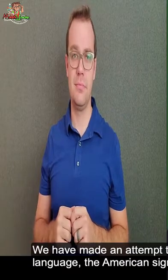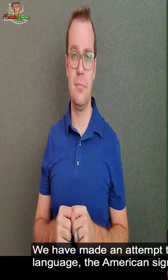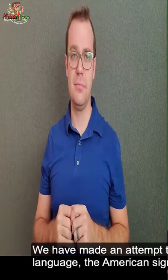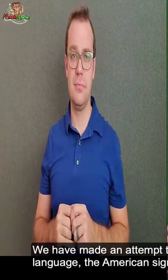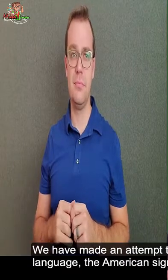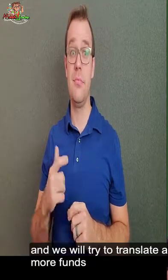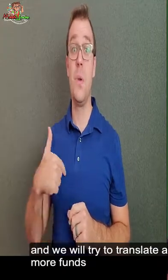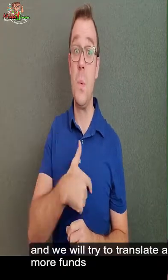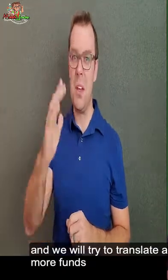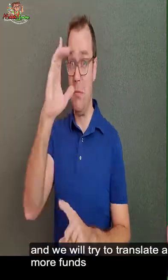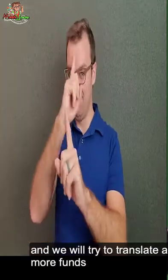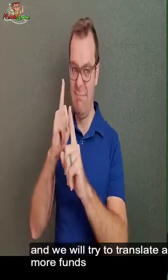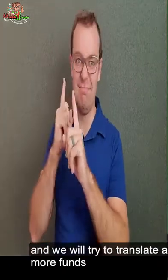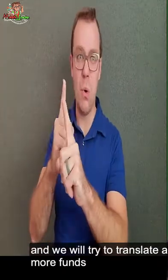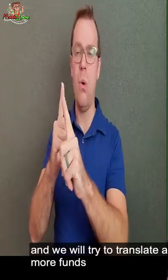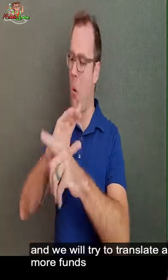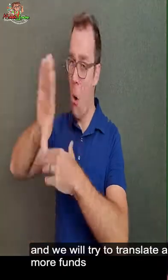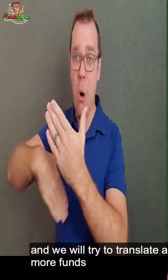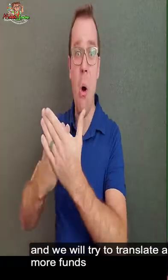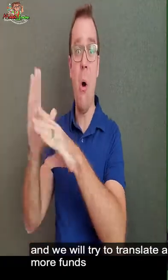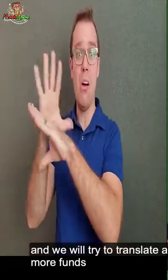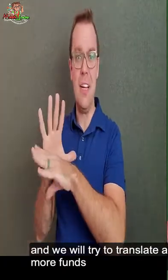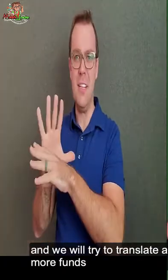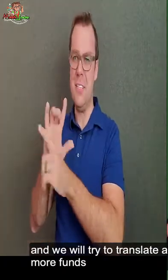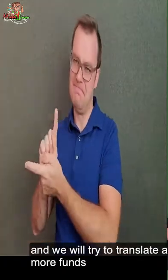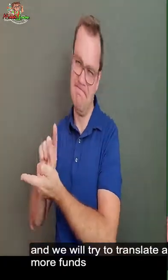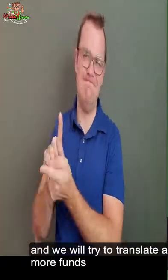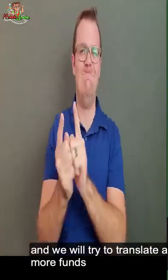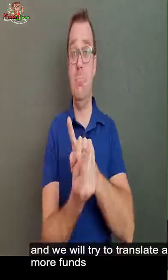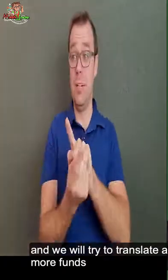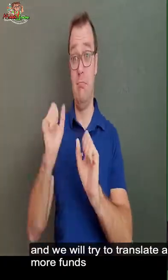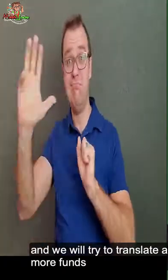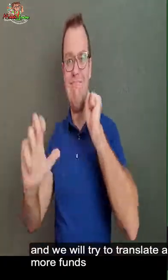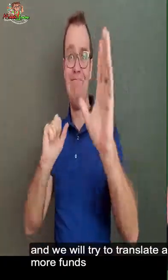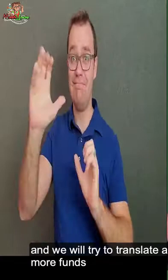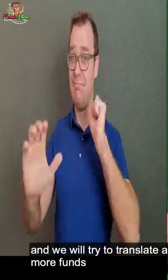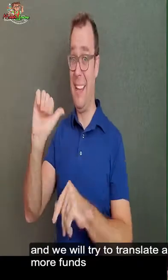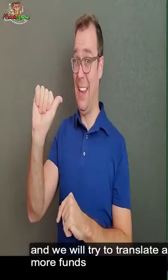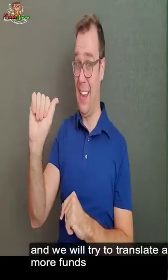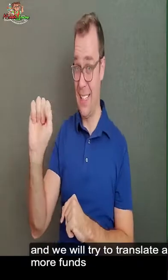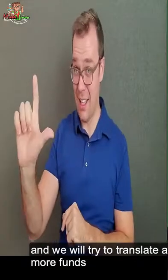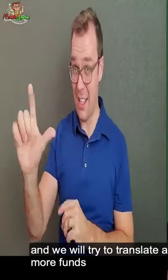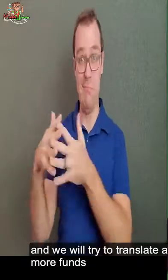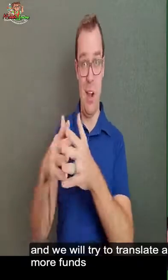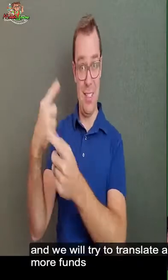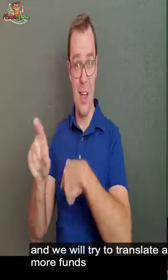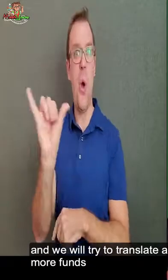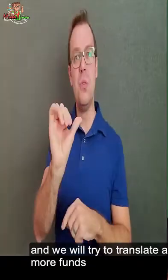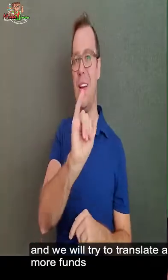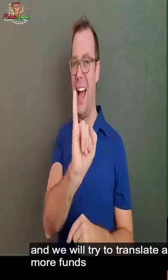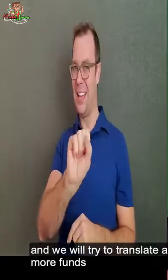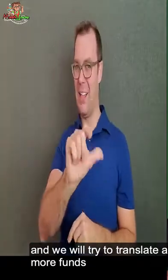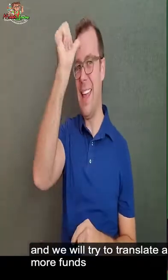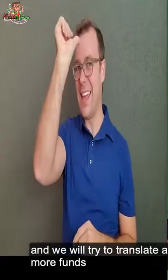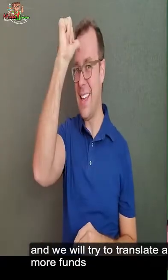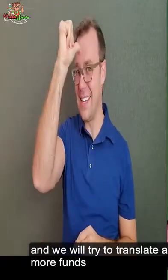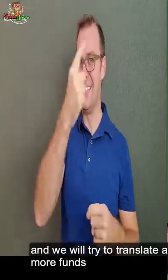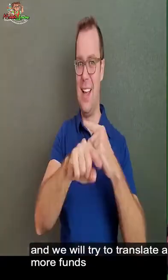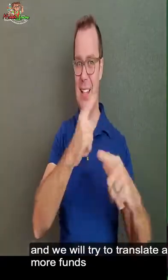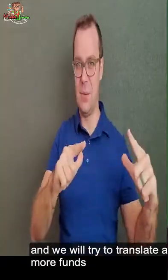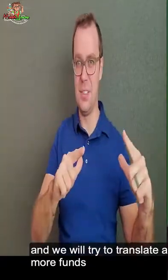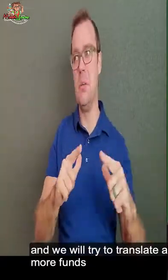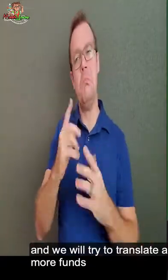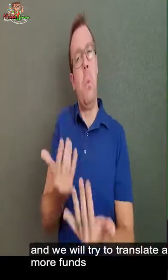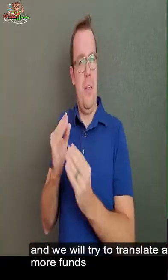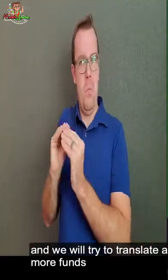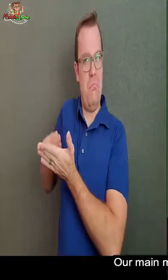की है, और हमारे पास जैसे ही ज्यादा फंड आएंगे हम सारे चैप्टर्स को अमेरिकन साइन लैंग्वेज, इंडियन साइन लैंग्वेज में जरूर